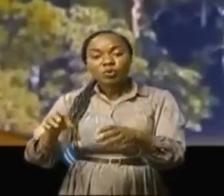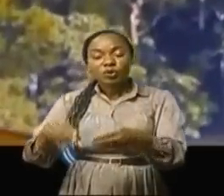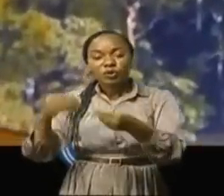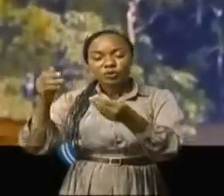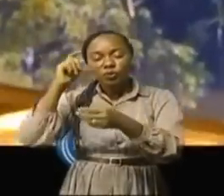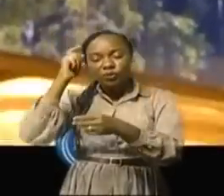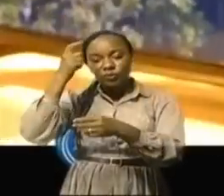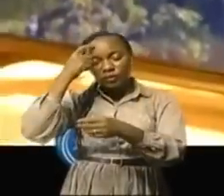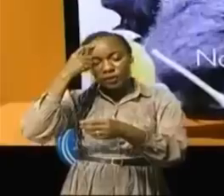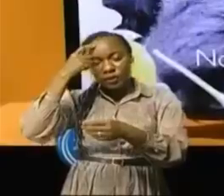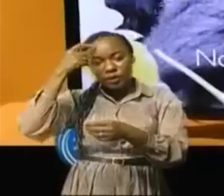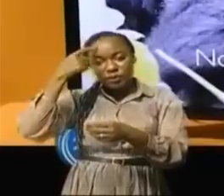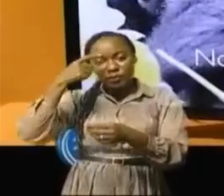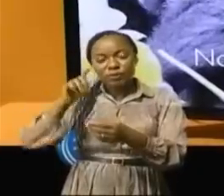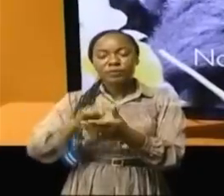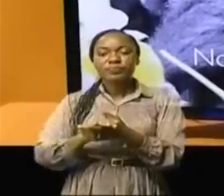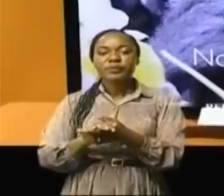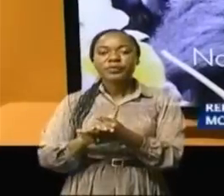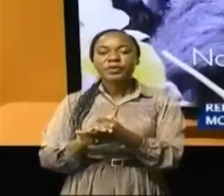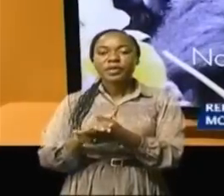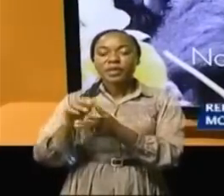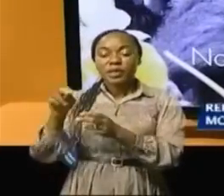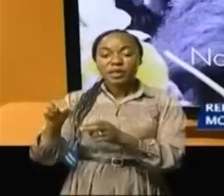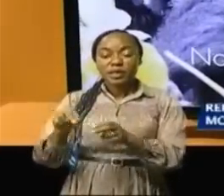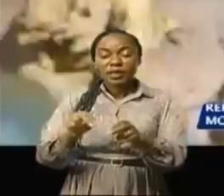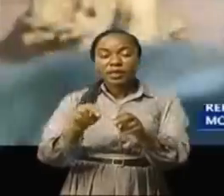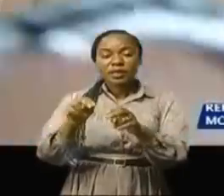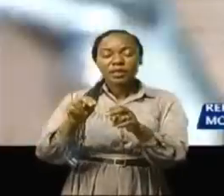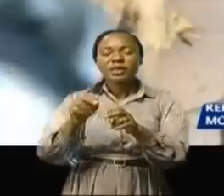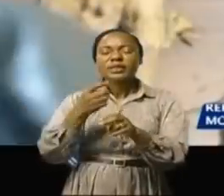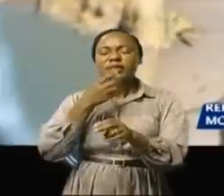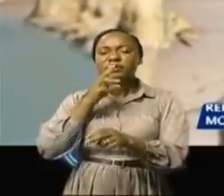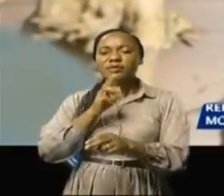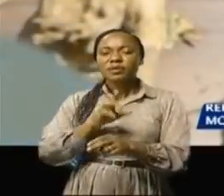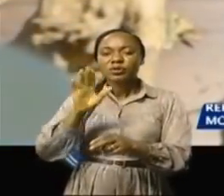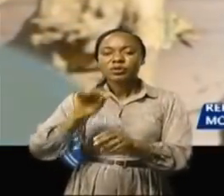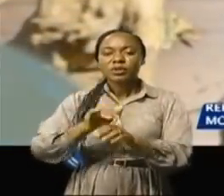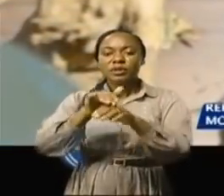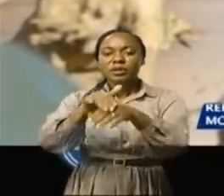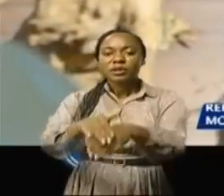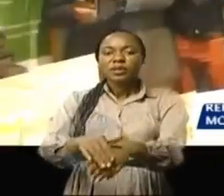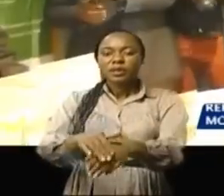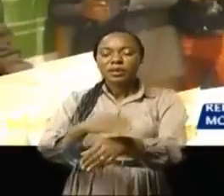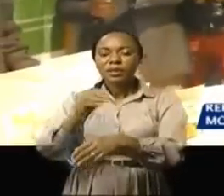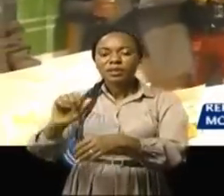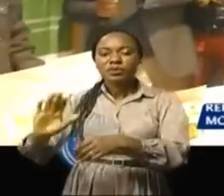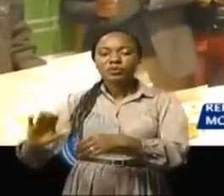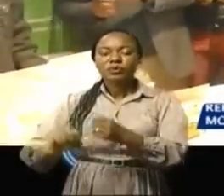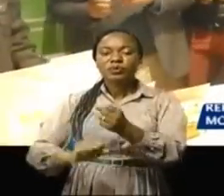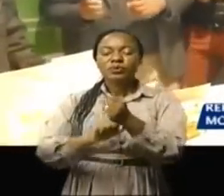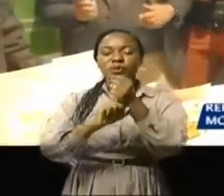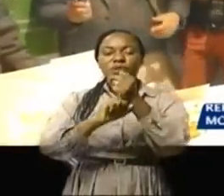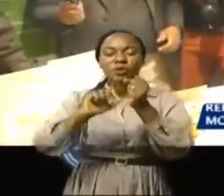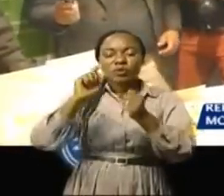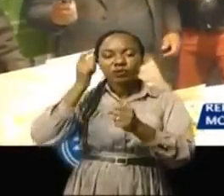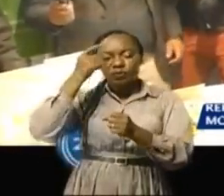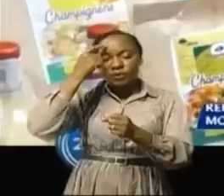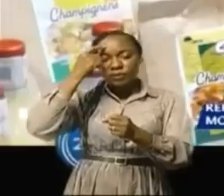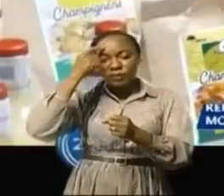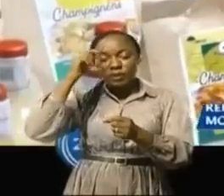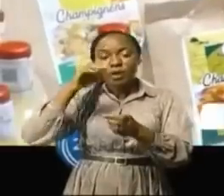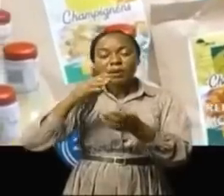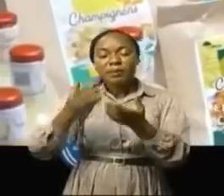Une façon pour cette agence du système des Nations Unies de réaffirmer son engagement et son soutien au gouvernement à travers son cadre